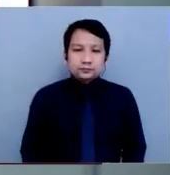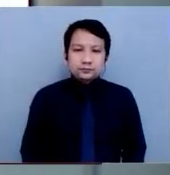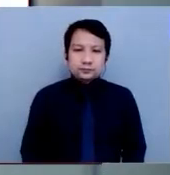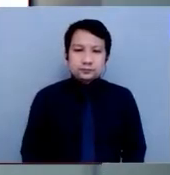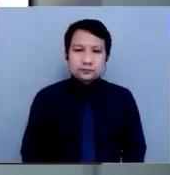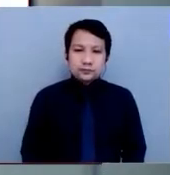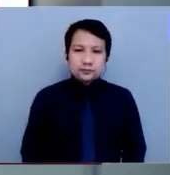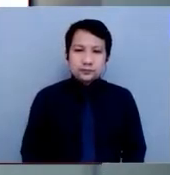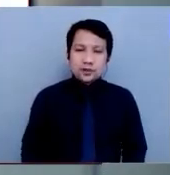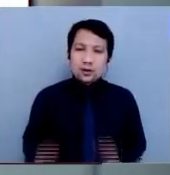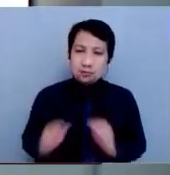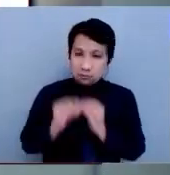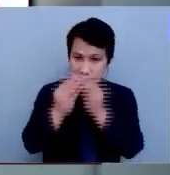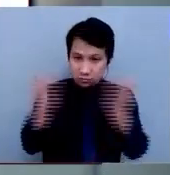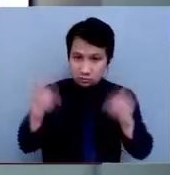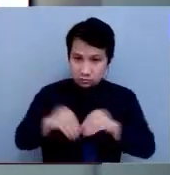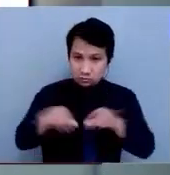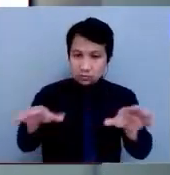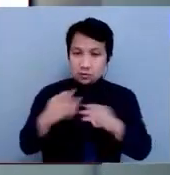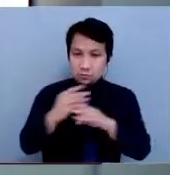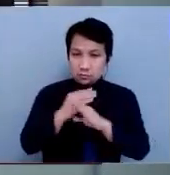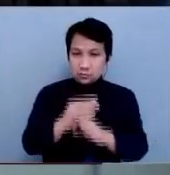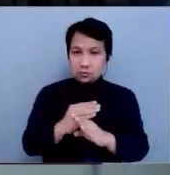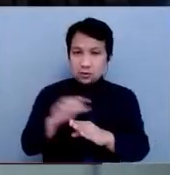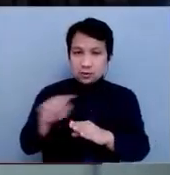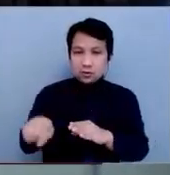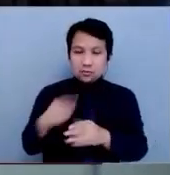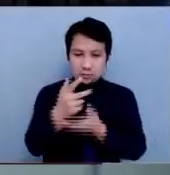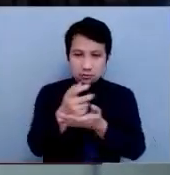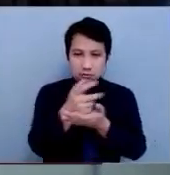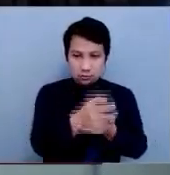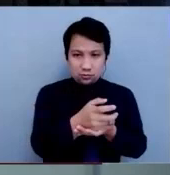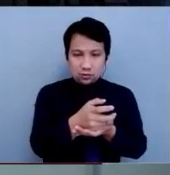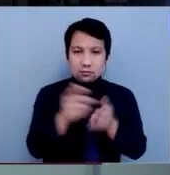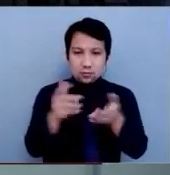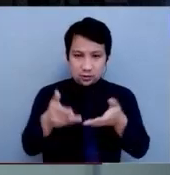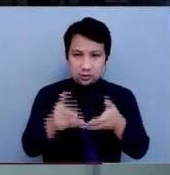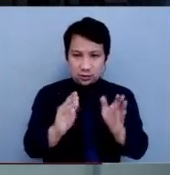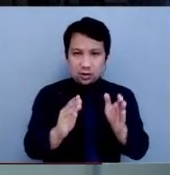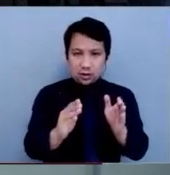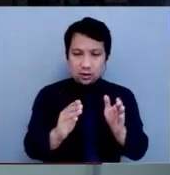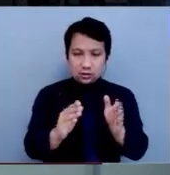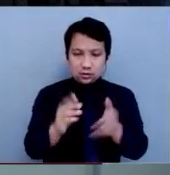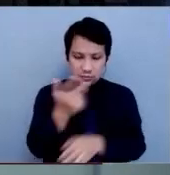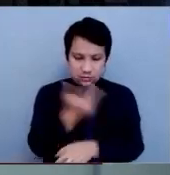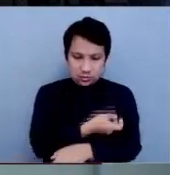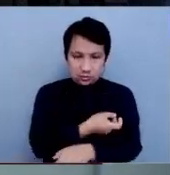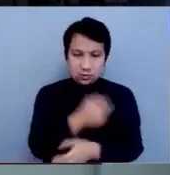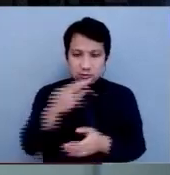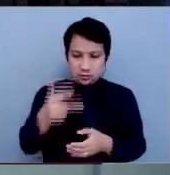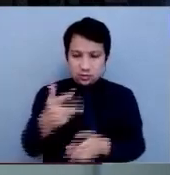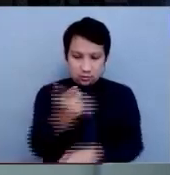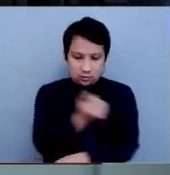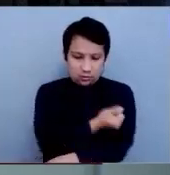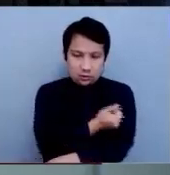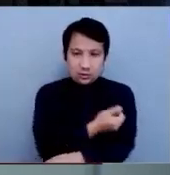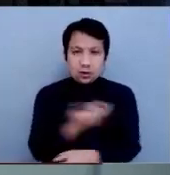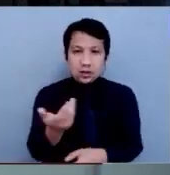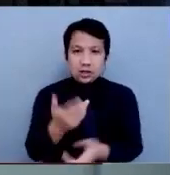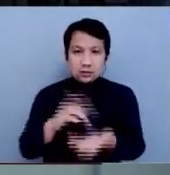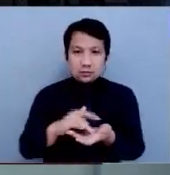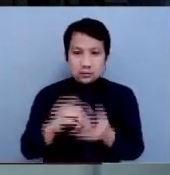Para lalong maparami ang mga protektado kontra COVID-19, papayagan na ang pagturok ng booster shots sa ilang